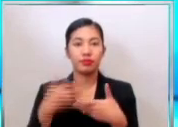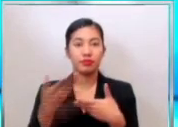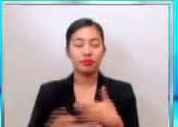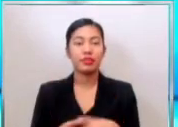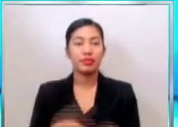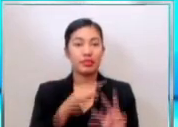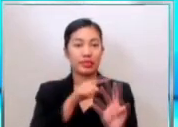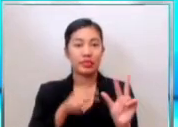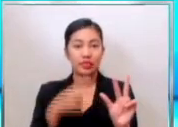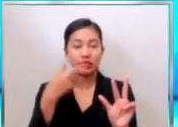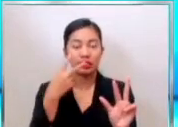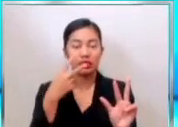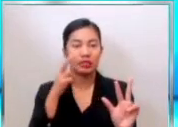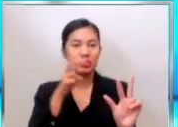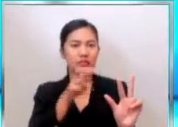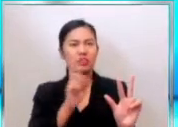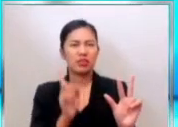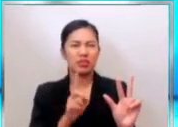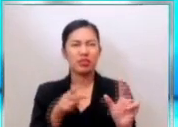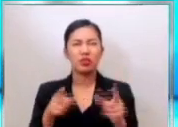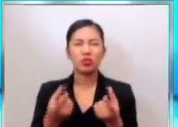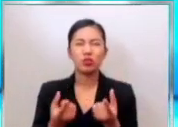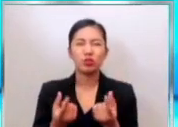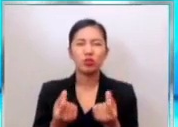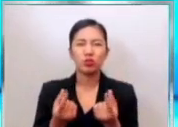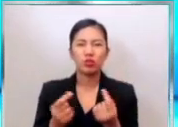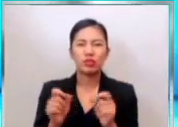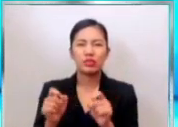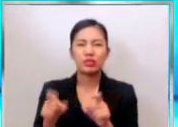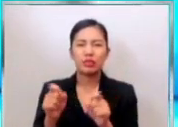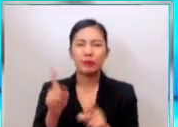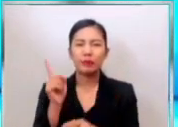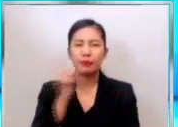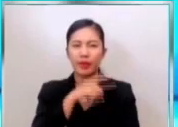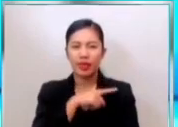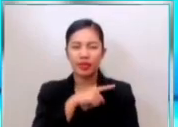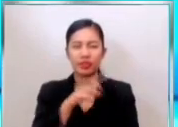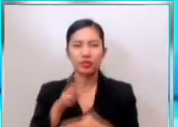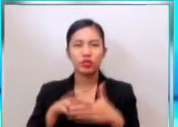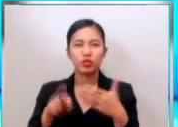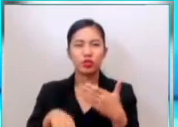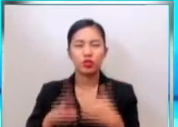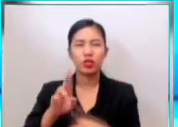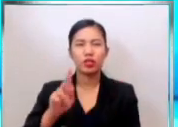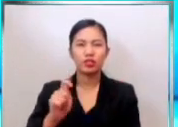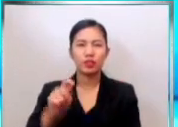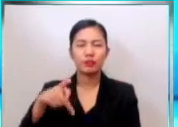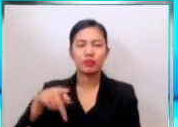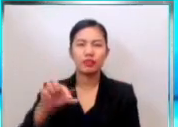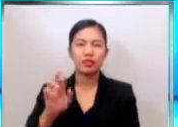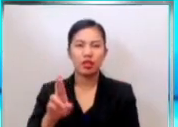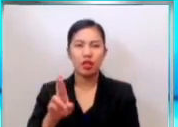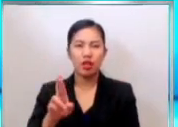ng Peking RT-PCR test results sa Quezon City. Ang paliwanag nila sa balitang hatid ni Marisol